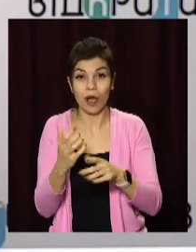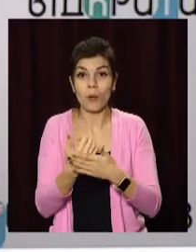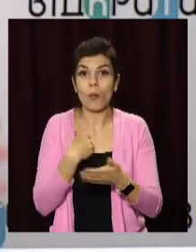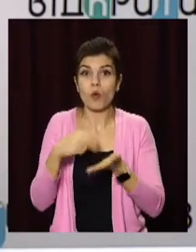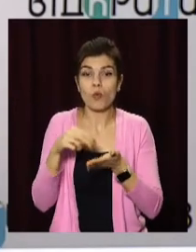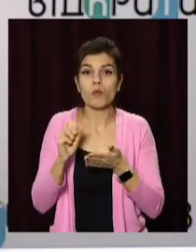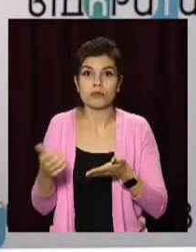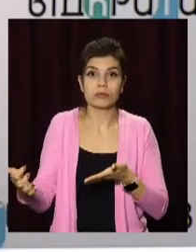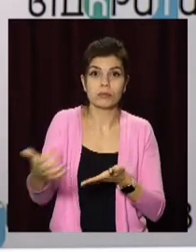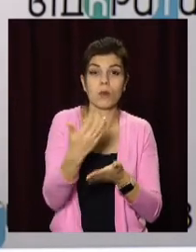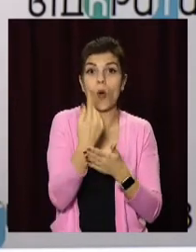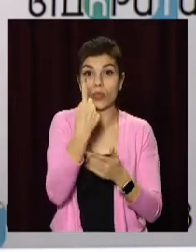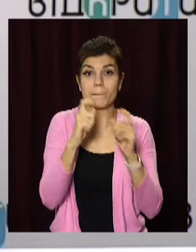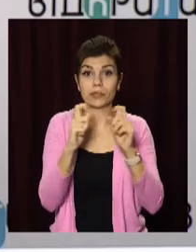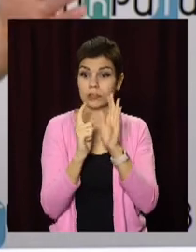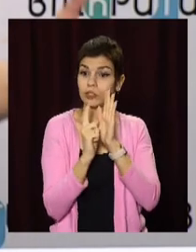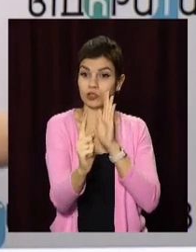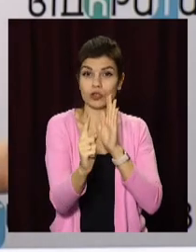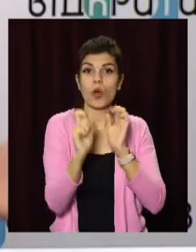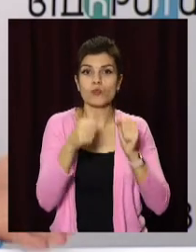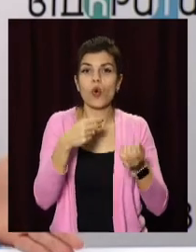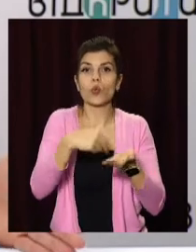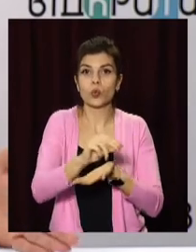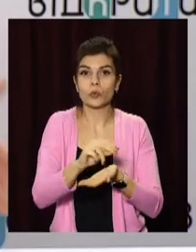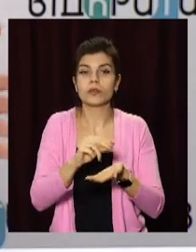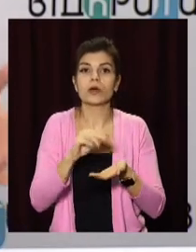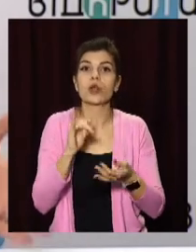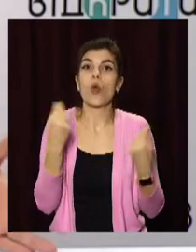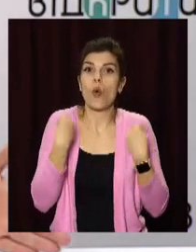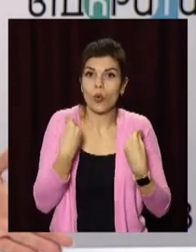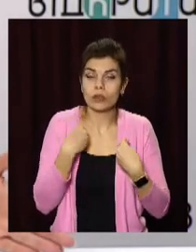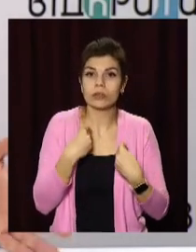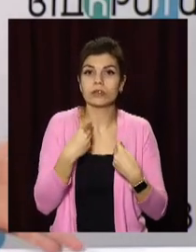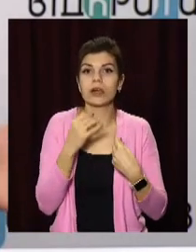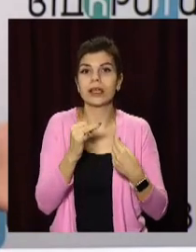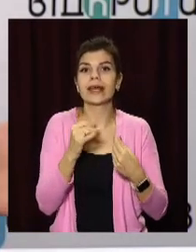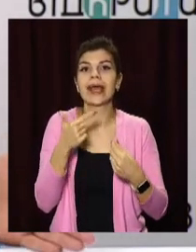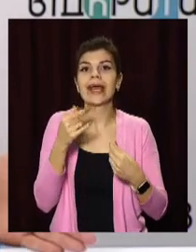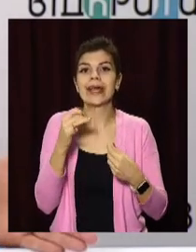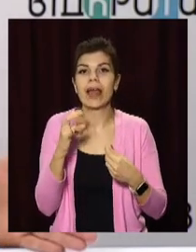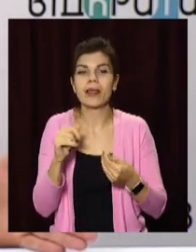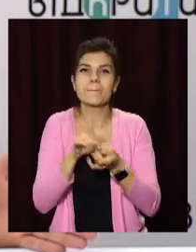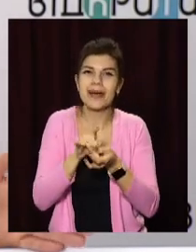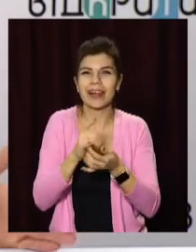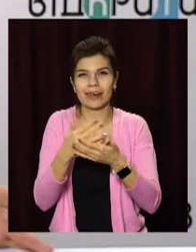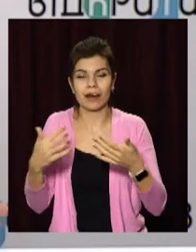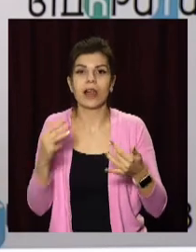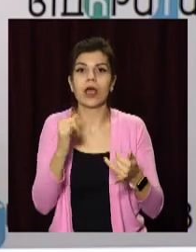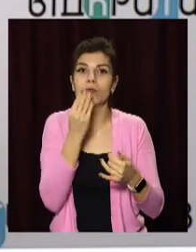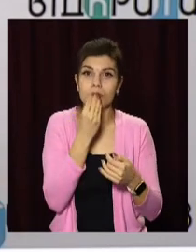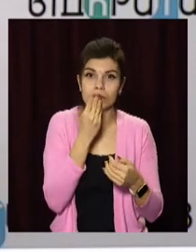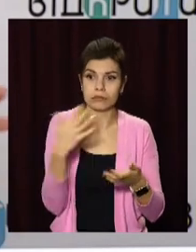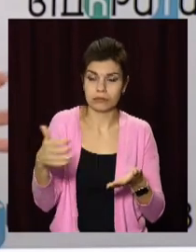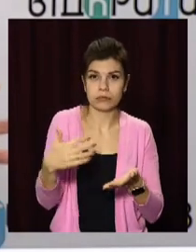всі товари, от ми зайшли в один магазин і могли собі придбати і одяг, і засоби гігієни, і продукти харчування.